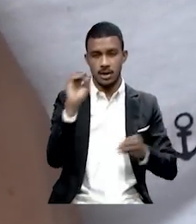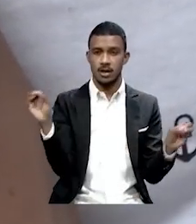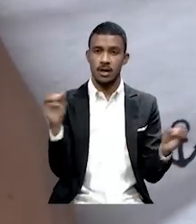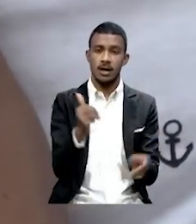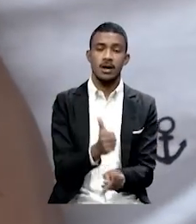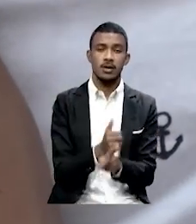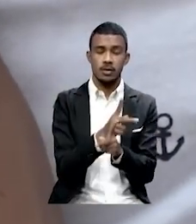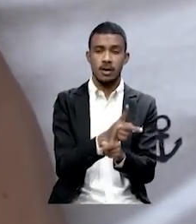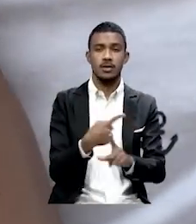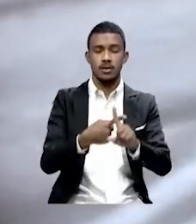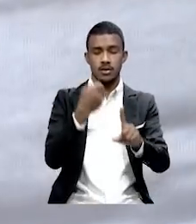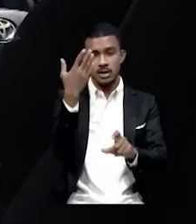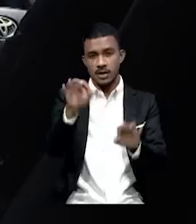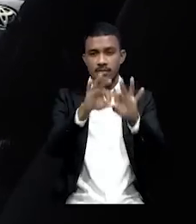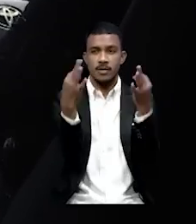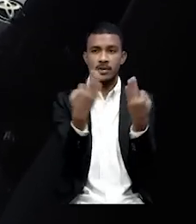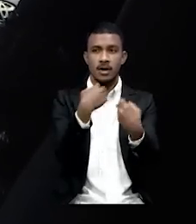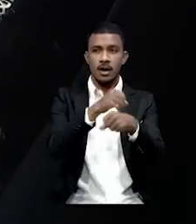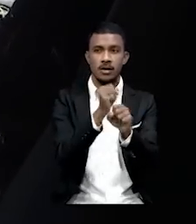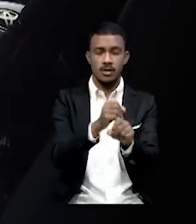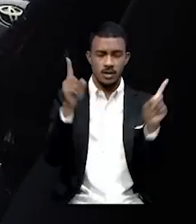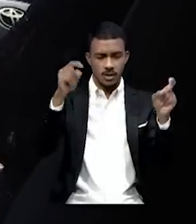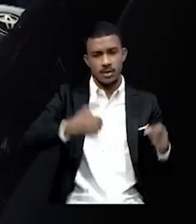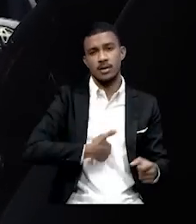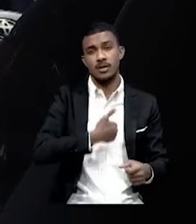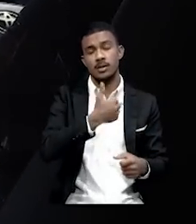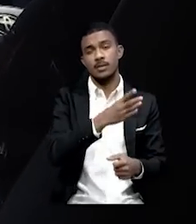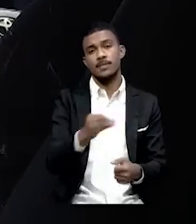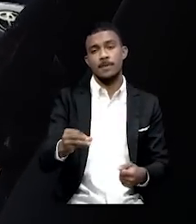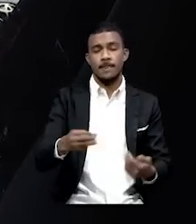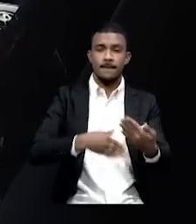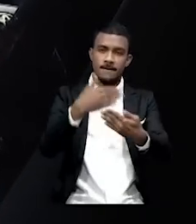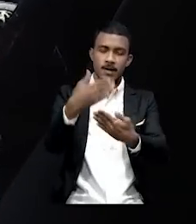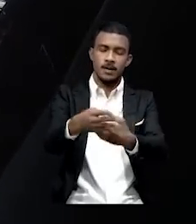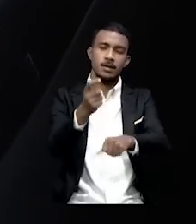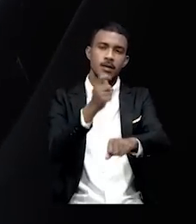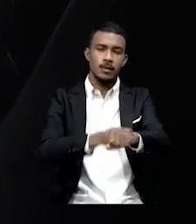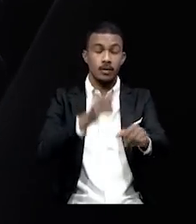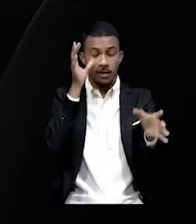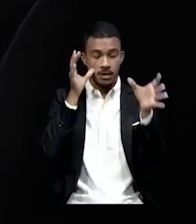atensan husi nye familia, halo nye tingke luta mesak, hudi hakat liu situasau moruk ne.